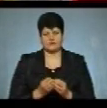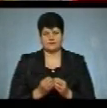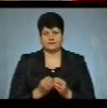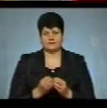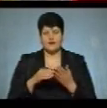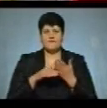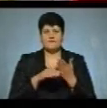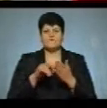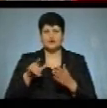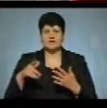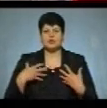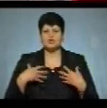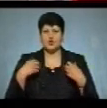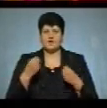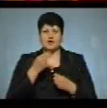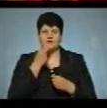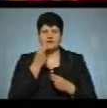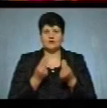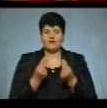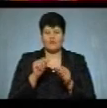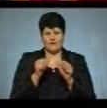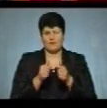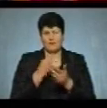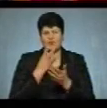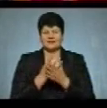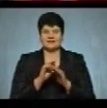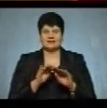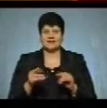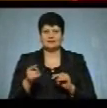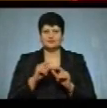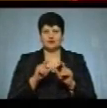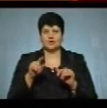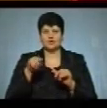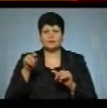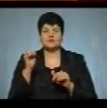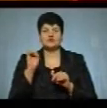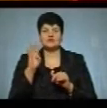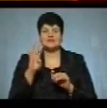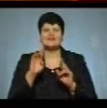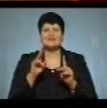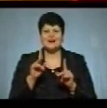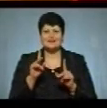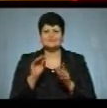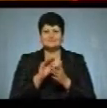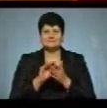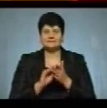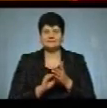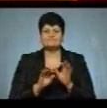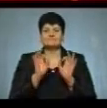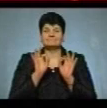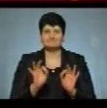всеукраїнського проекту «Здорове харчування» в ігровій формі показали учням Тернопільської школи номер 14, як складати корисний раціон.